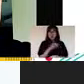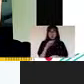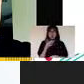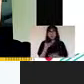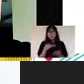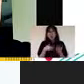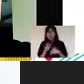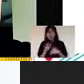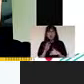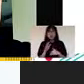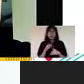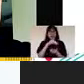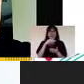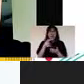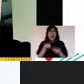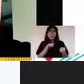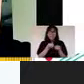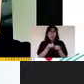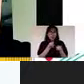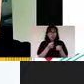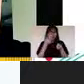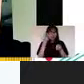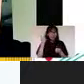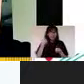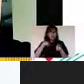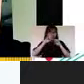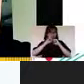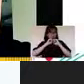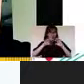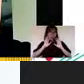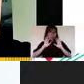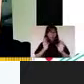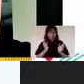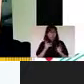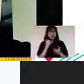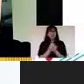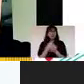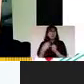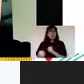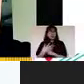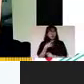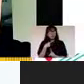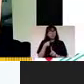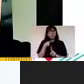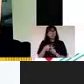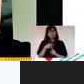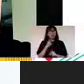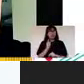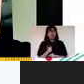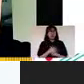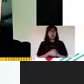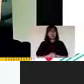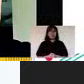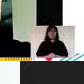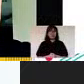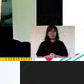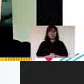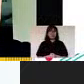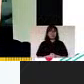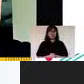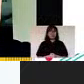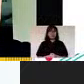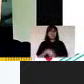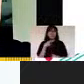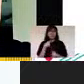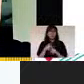sudah saya sampaikan itu sebetulnya bisa membawa dampak yang sangat positif gitu. Untuk platform